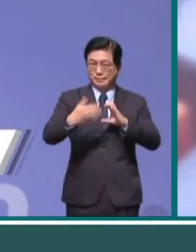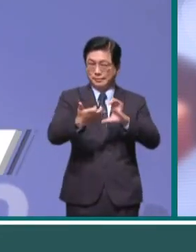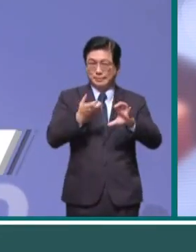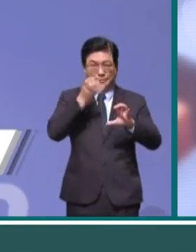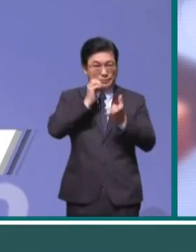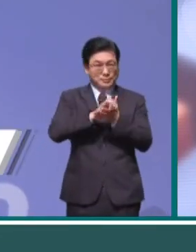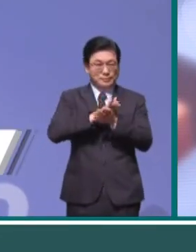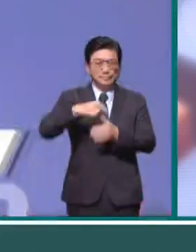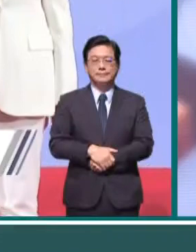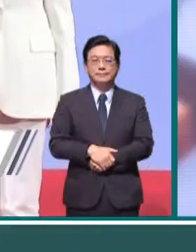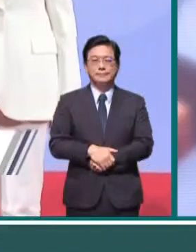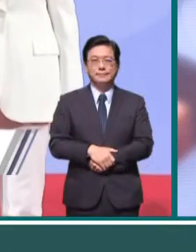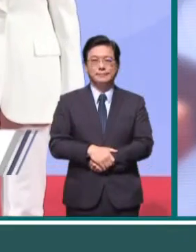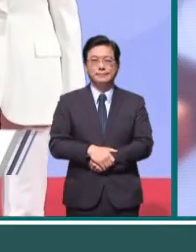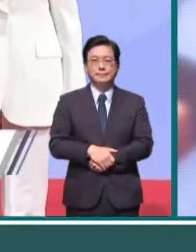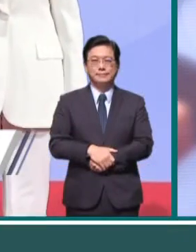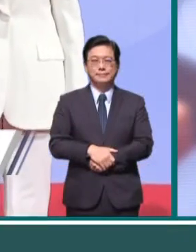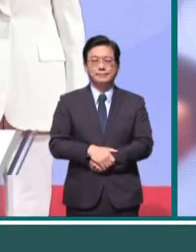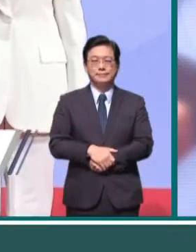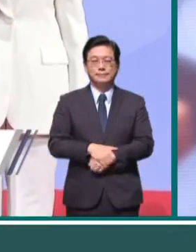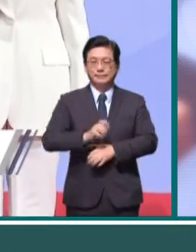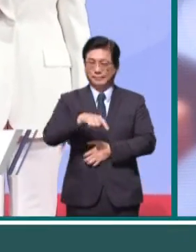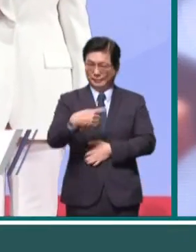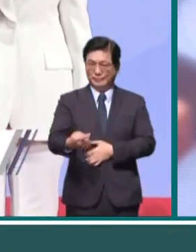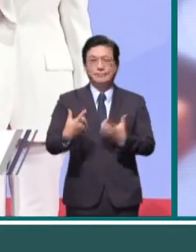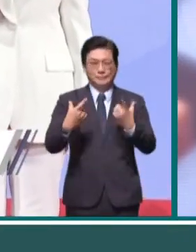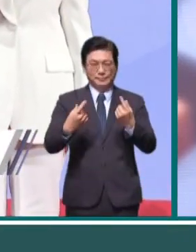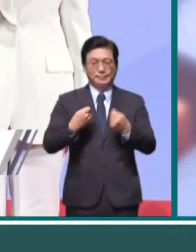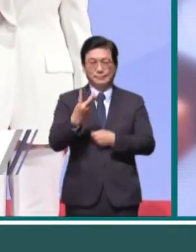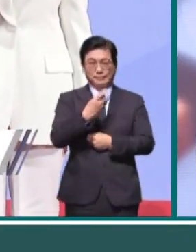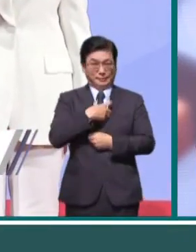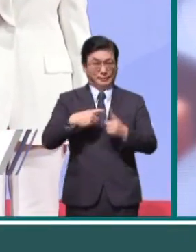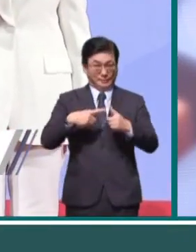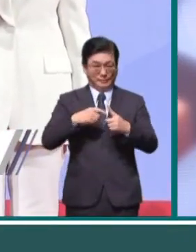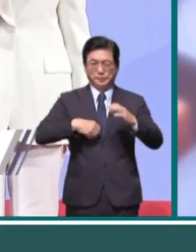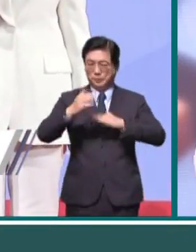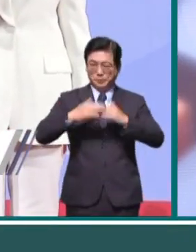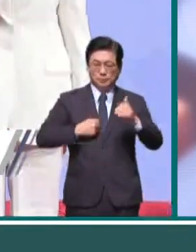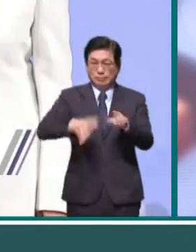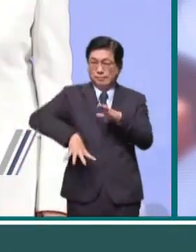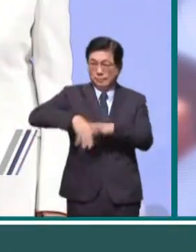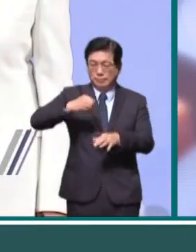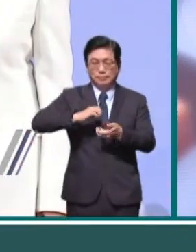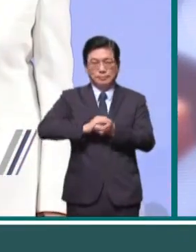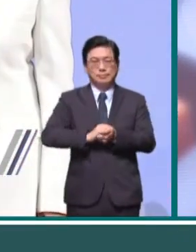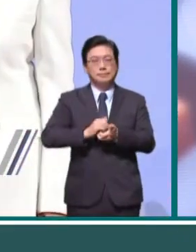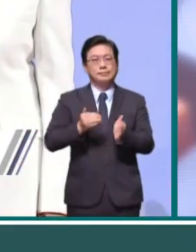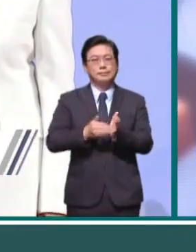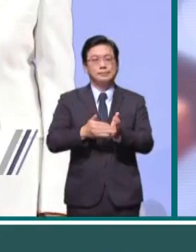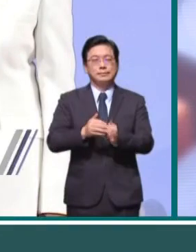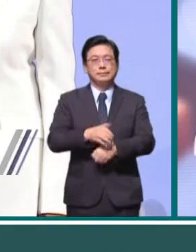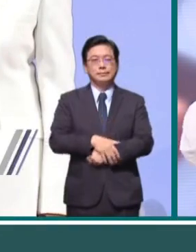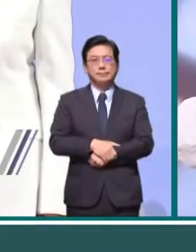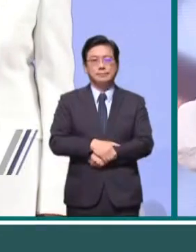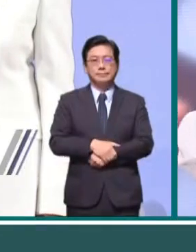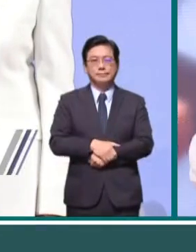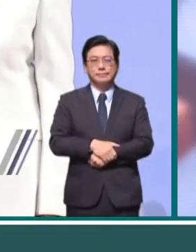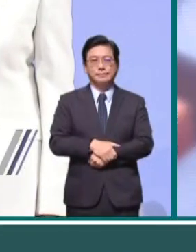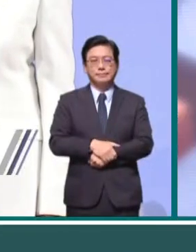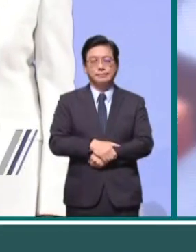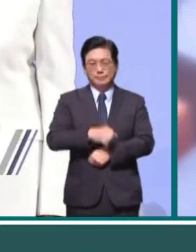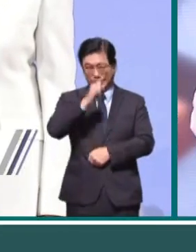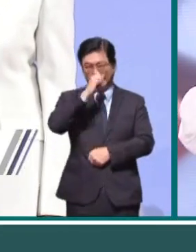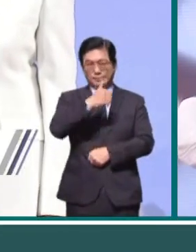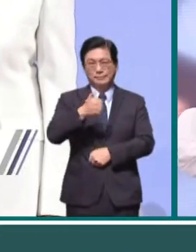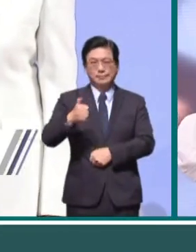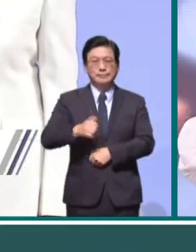的很漂亮的标语，譬如说我要这个让台北市的经济能够活络，经